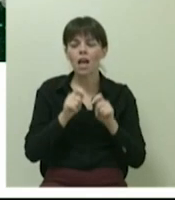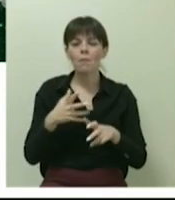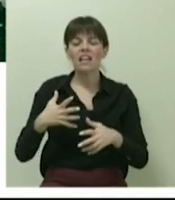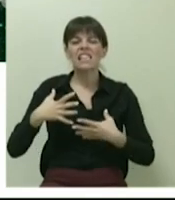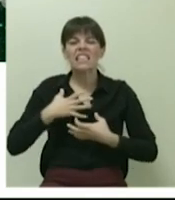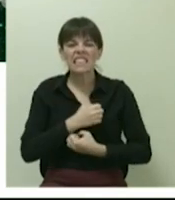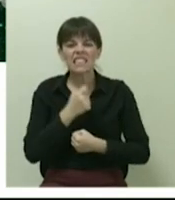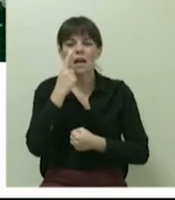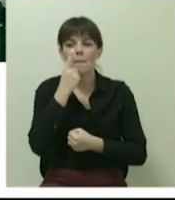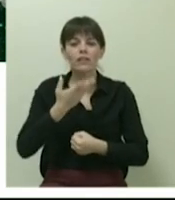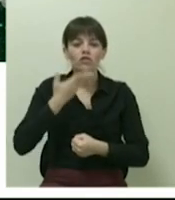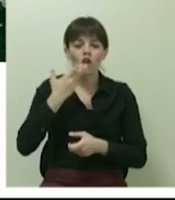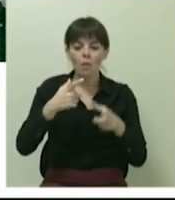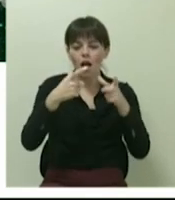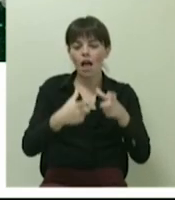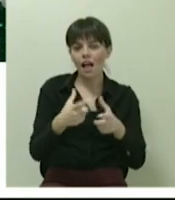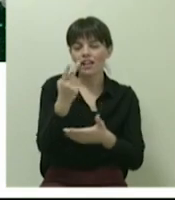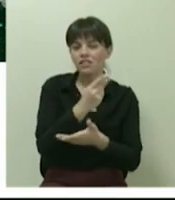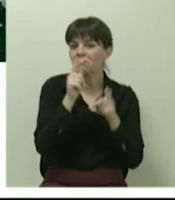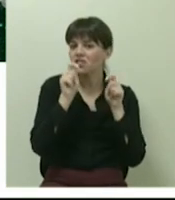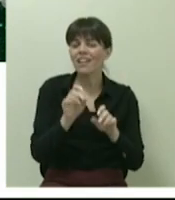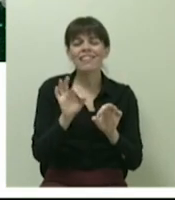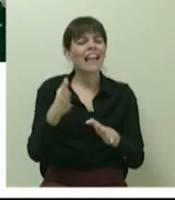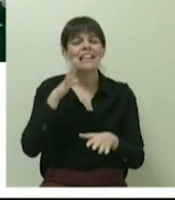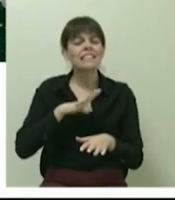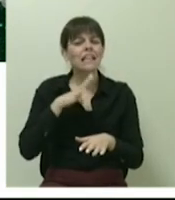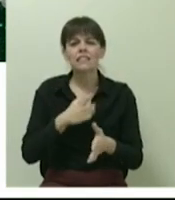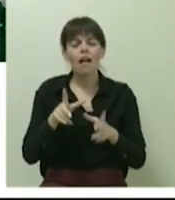bir çorba kasesi resmi çiz. Ne isterseniz.